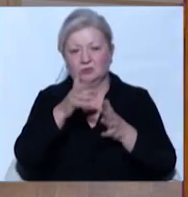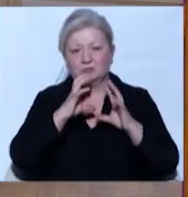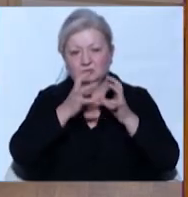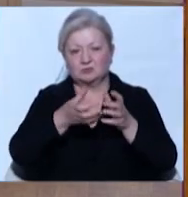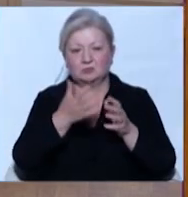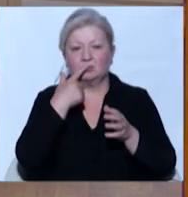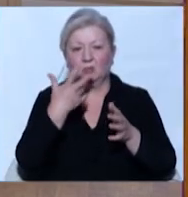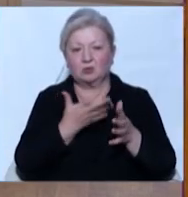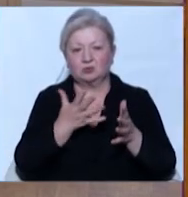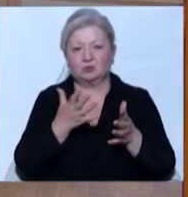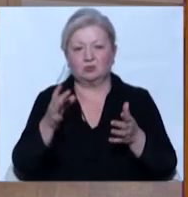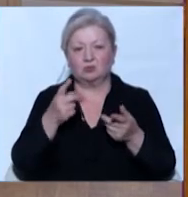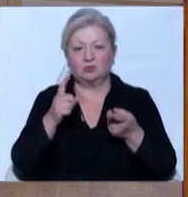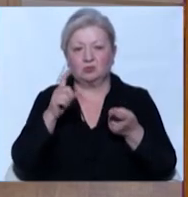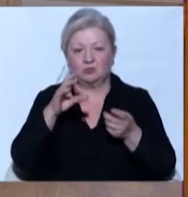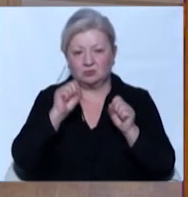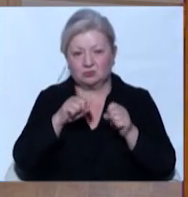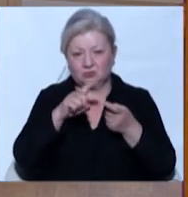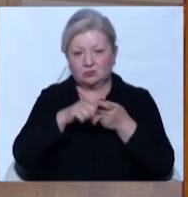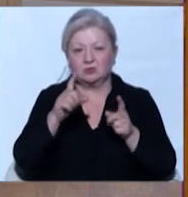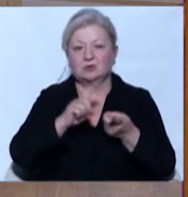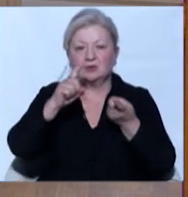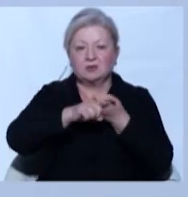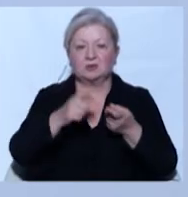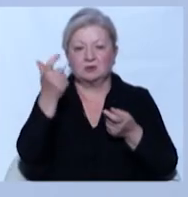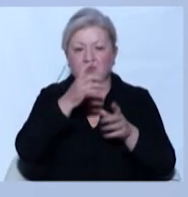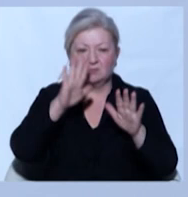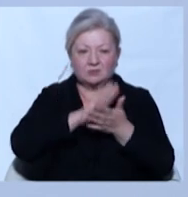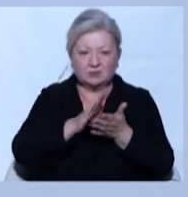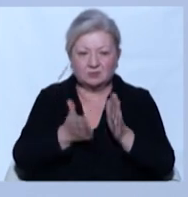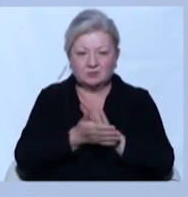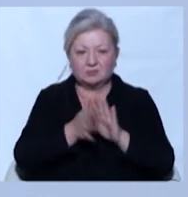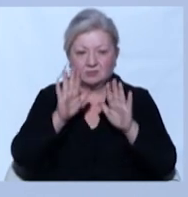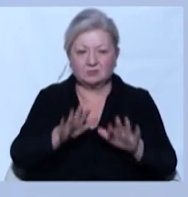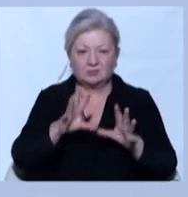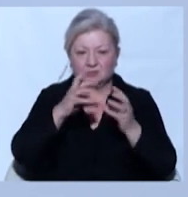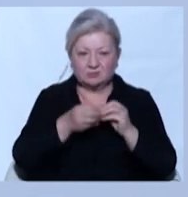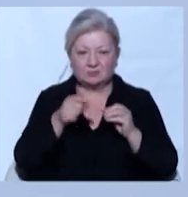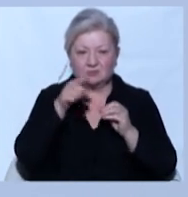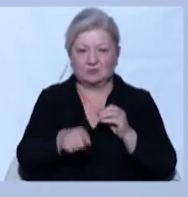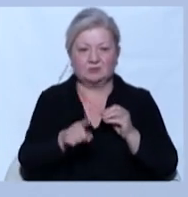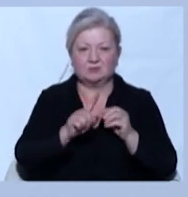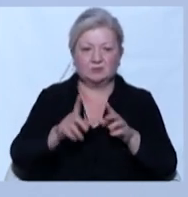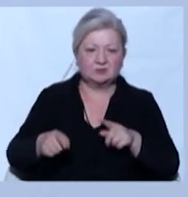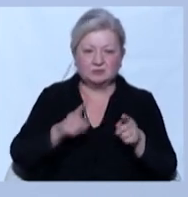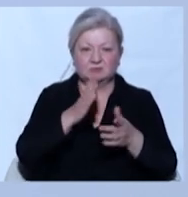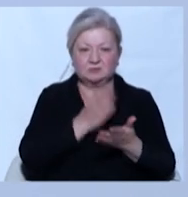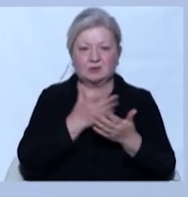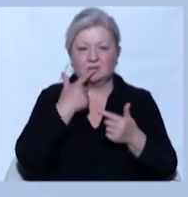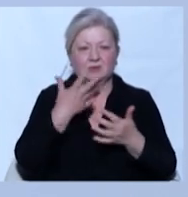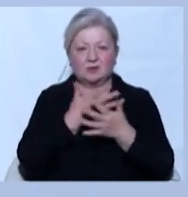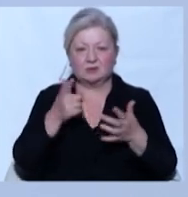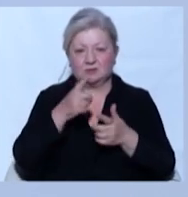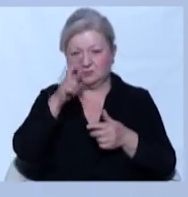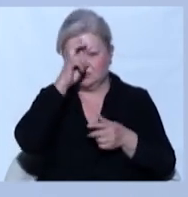რაც დაკავშირებულია ქვეყნების გეოპოლიტიკურ მდგომარეობასთან და მდებარეობასთან და იმ გეოსტრატეგიებთან, რაც თითოეულ და ნებისმიერ